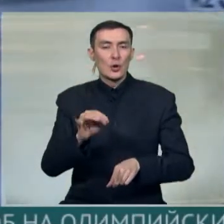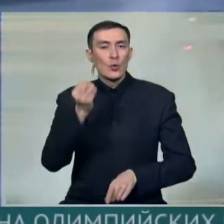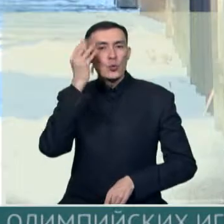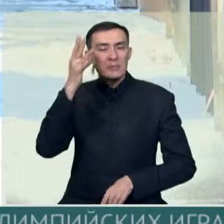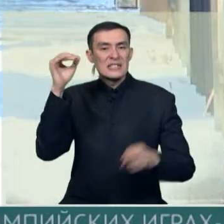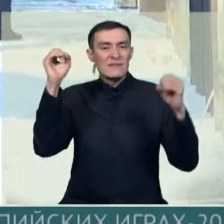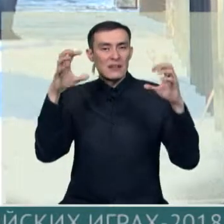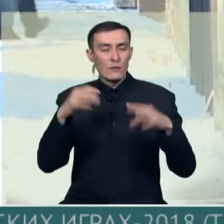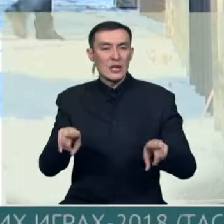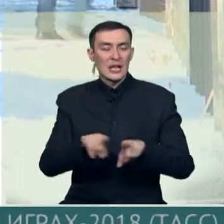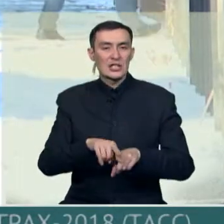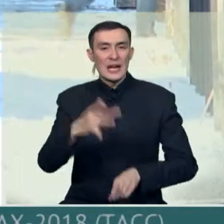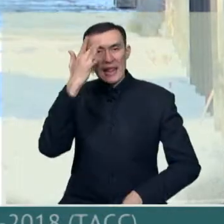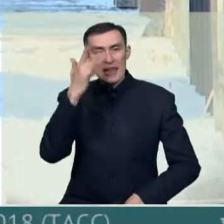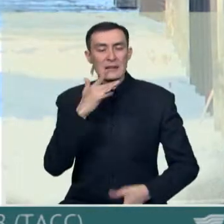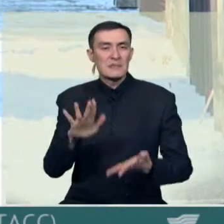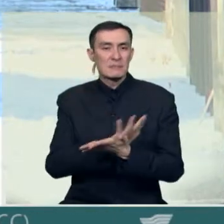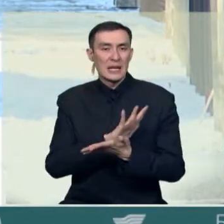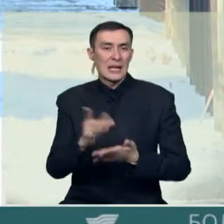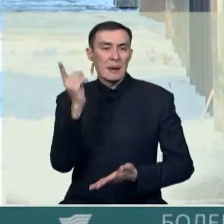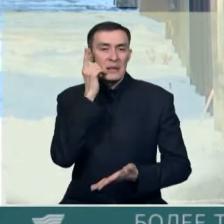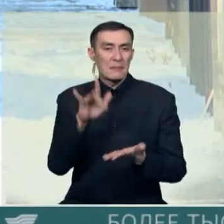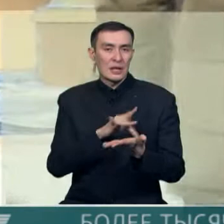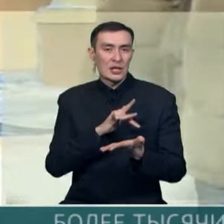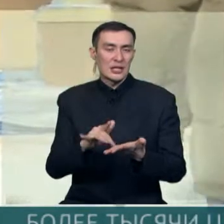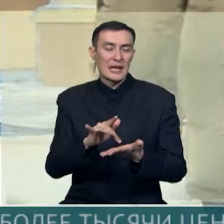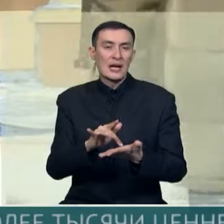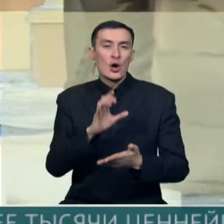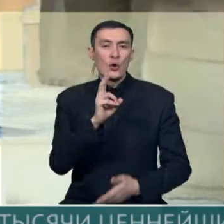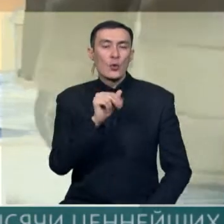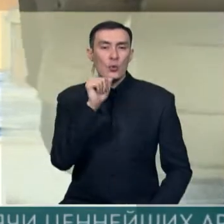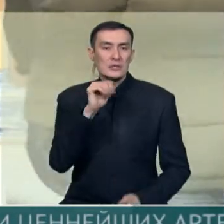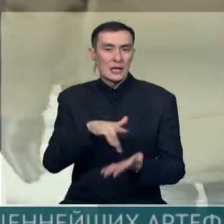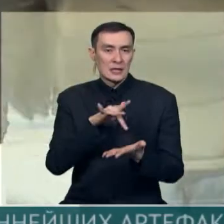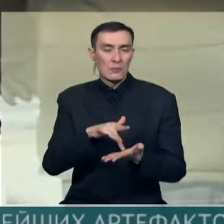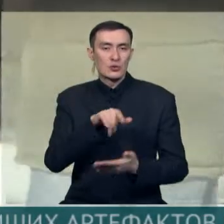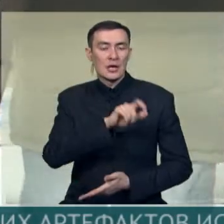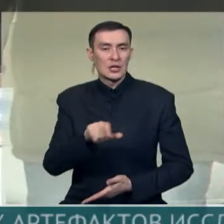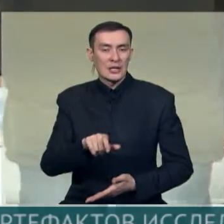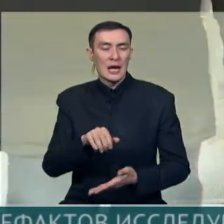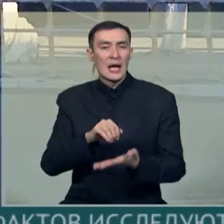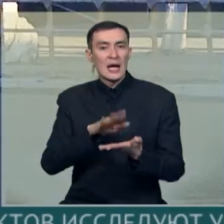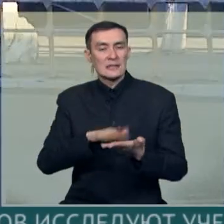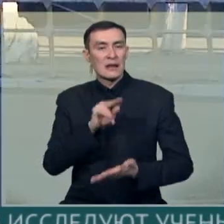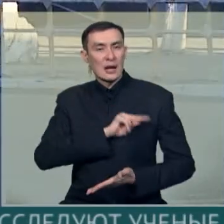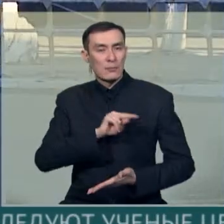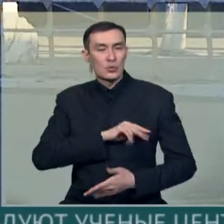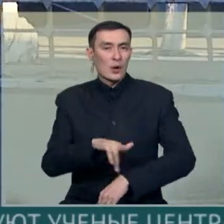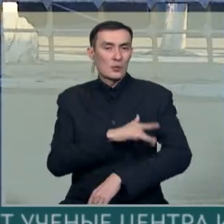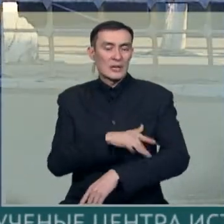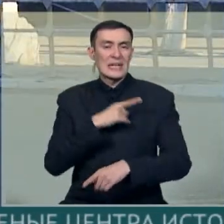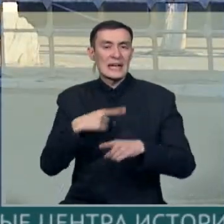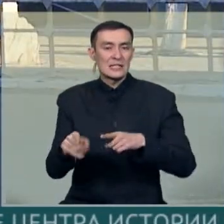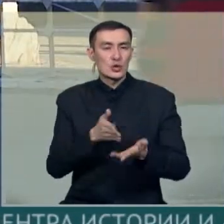светофоры. А летом здесь запустят бесплатное мобильное приложение «Смарт Костанай». В нем горожане смогут оценивать работу коммунальных и экстренных